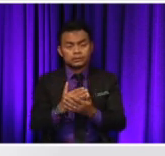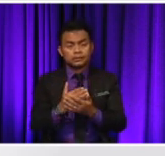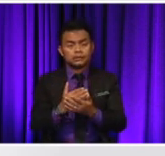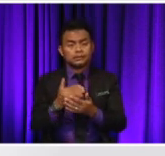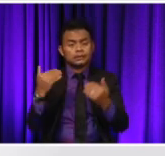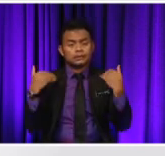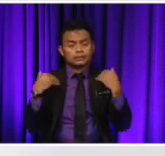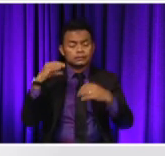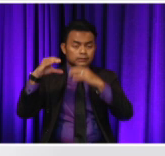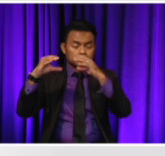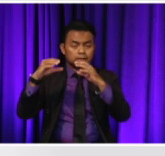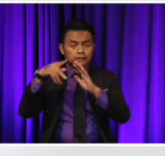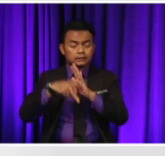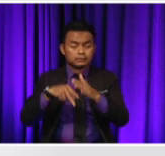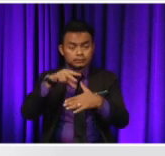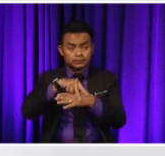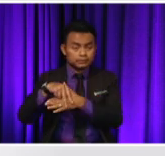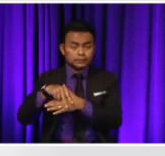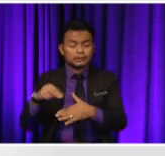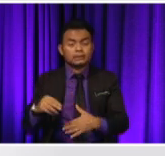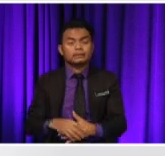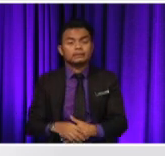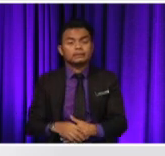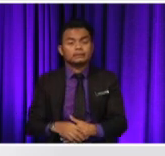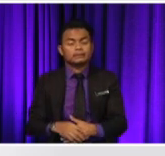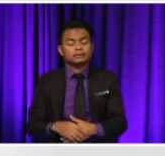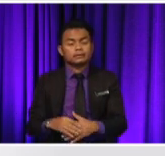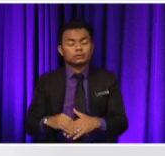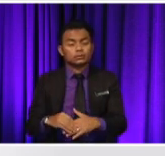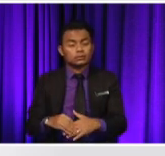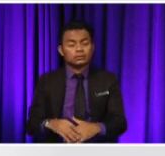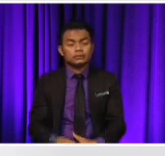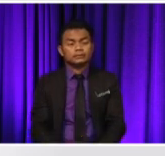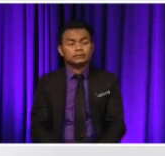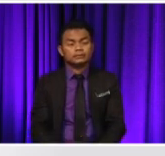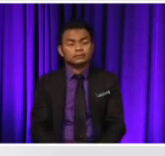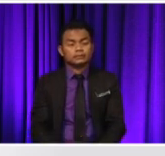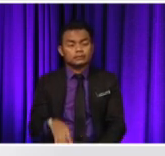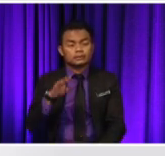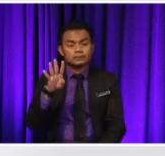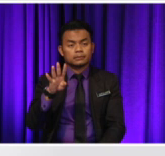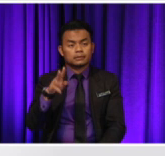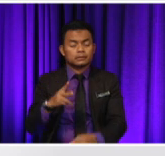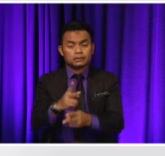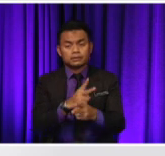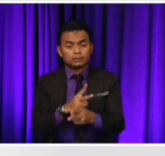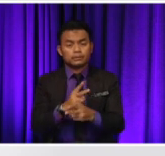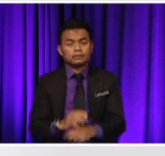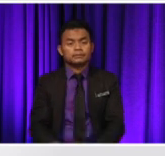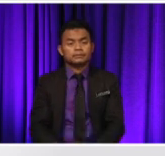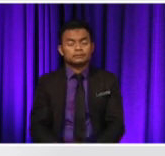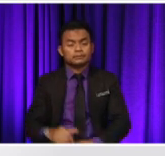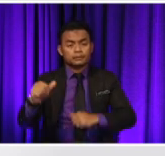kepemimpinan seperti memberikan bimbingan dan teguran yang keempat pula pengawalan pengamalan ialah